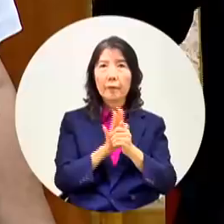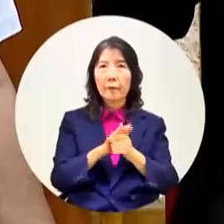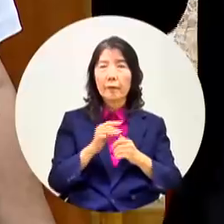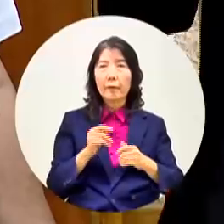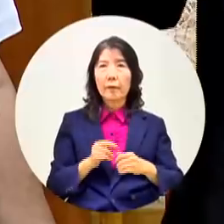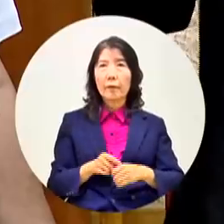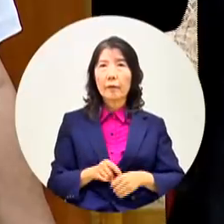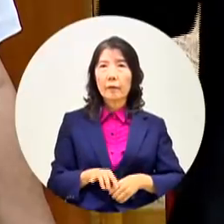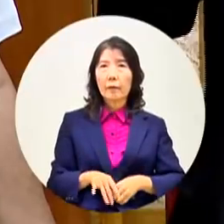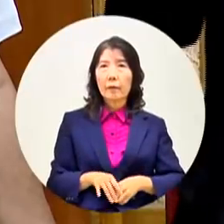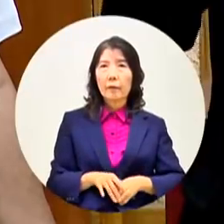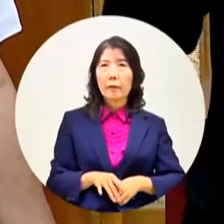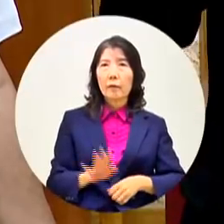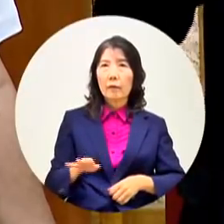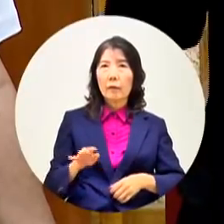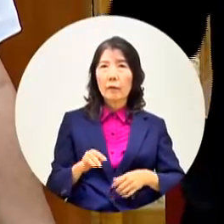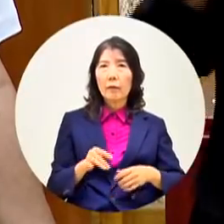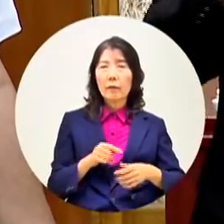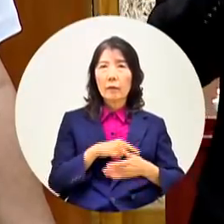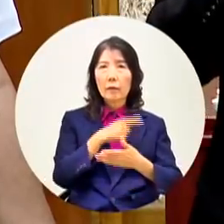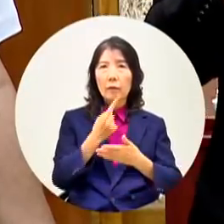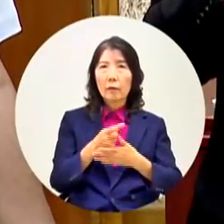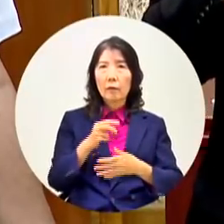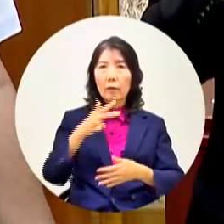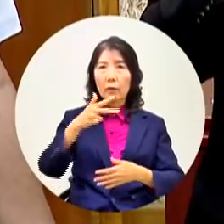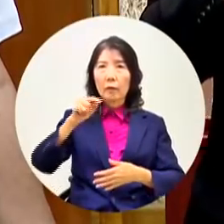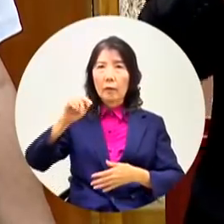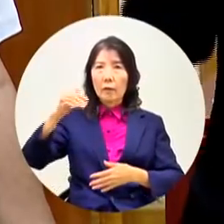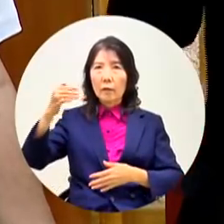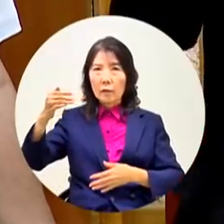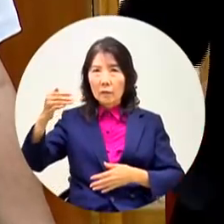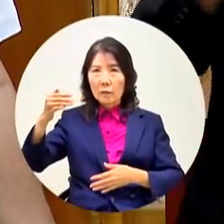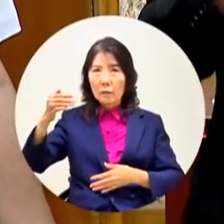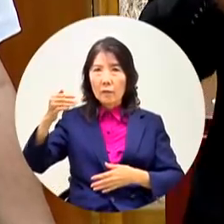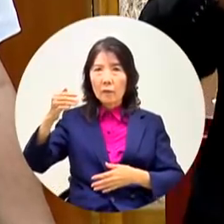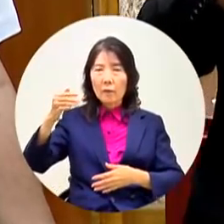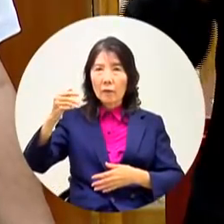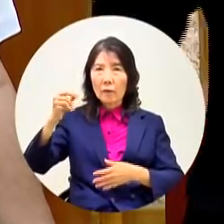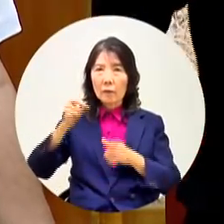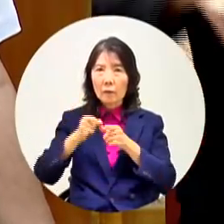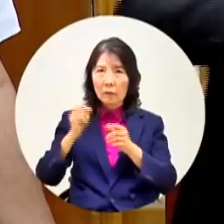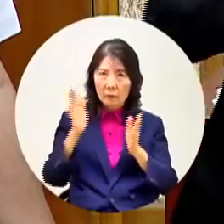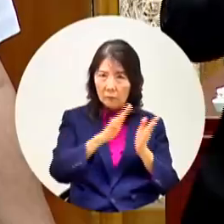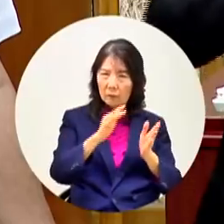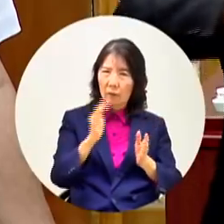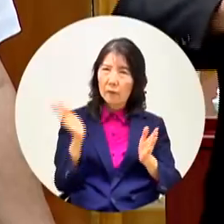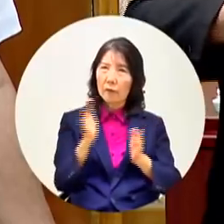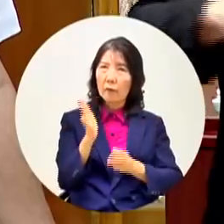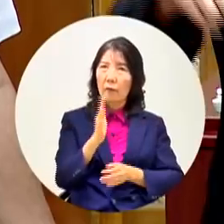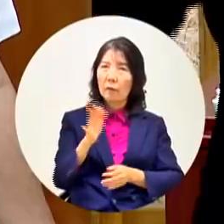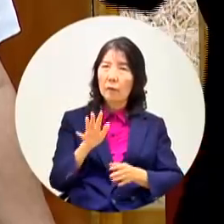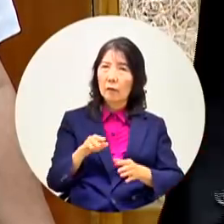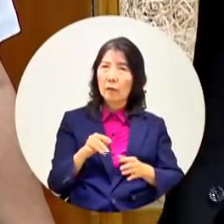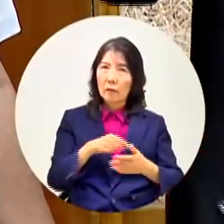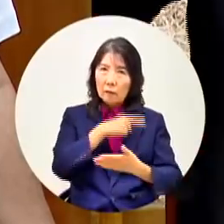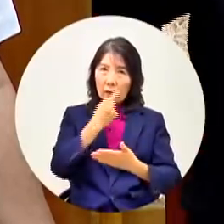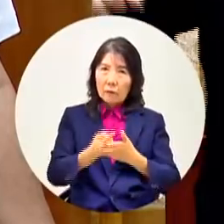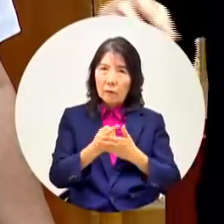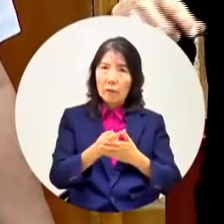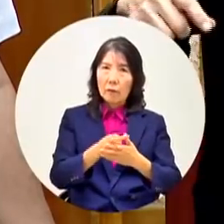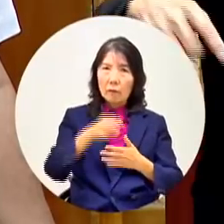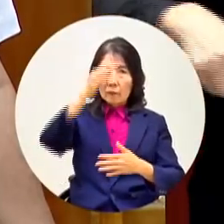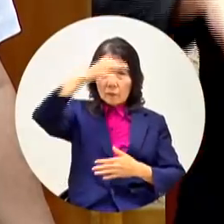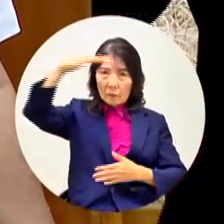底，因为这是达7.9公顷尔，8公顷左右尔。但是对着整个诶凤